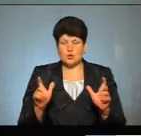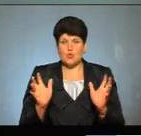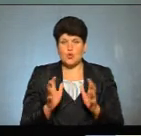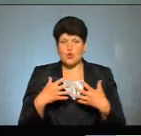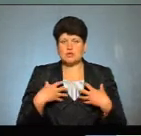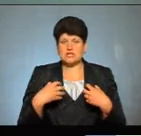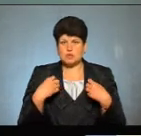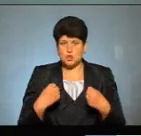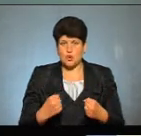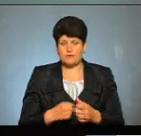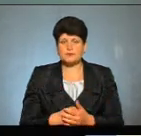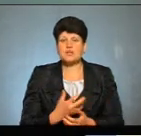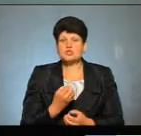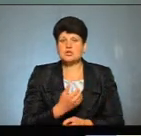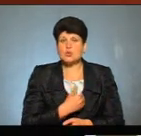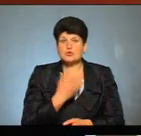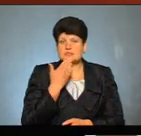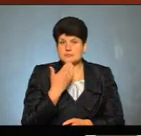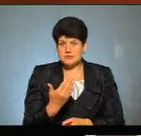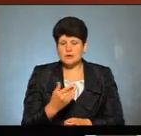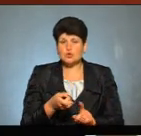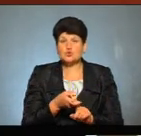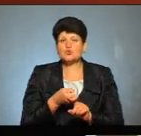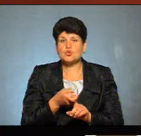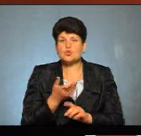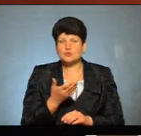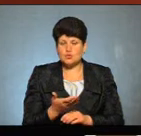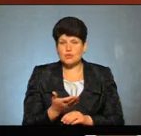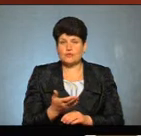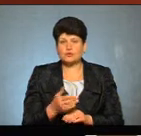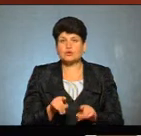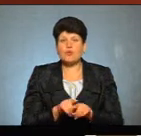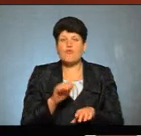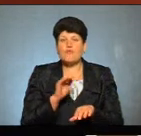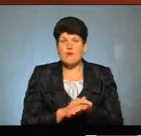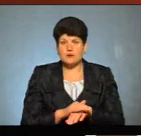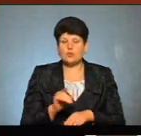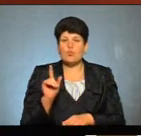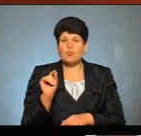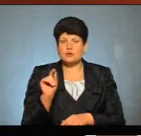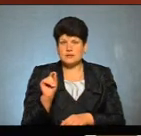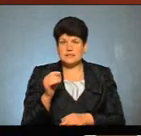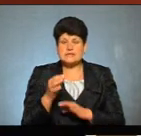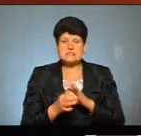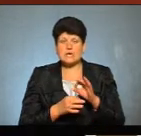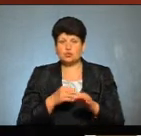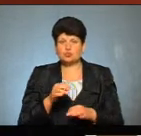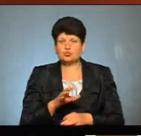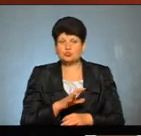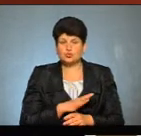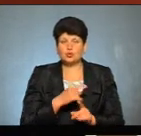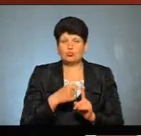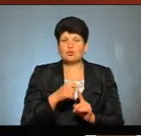здоров'я. Ще хочу запитати стосовно такого факту. В понеділок за добу було